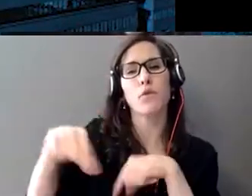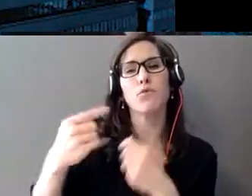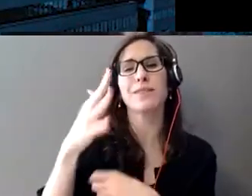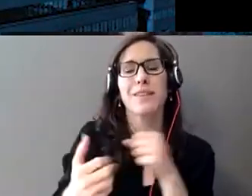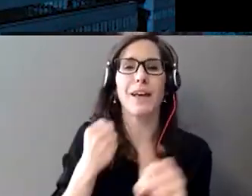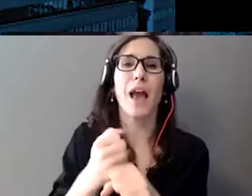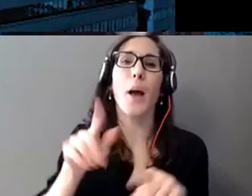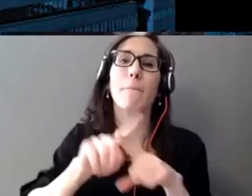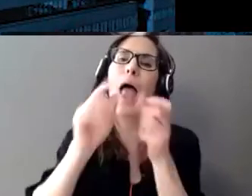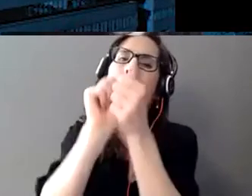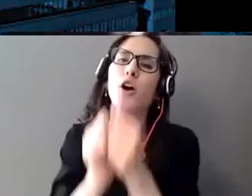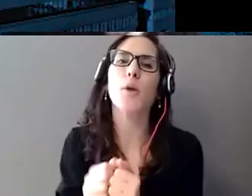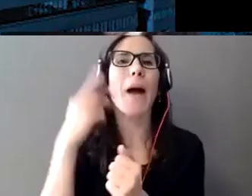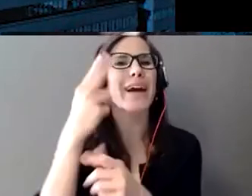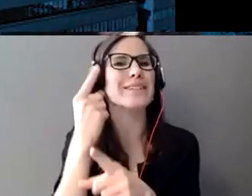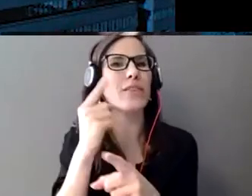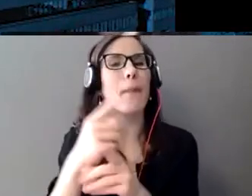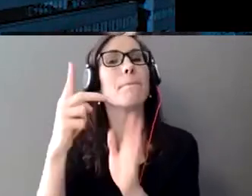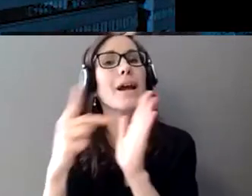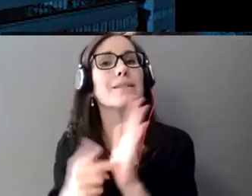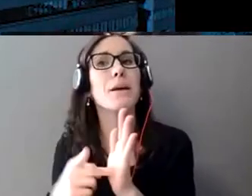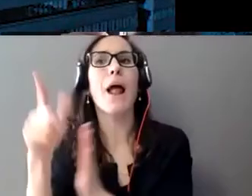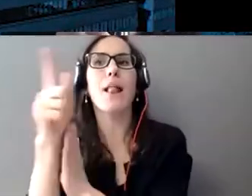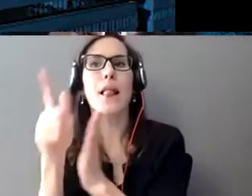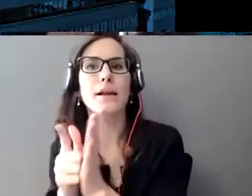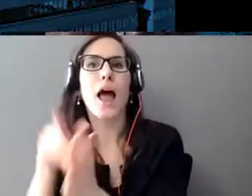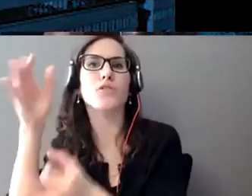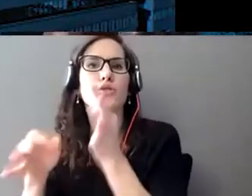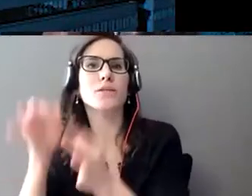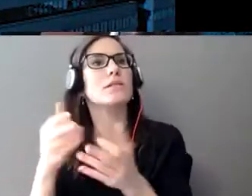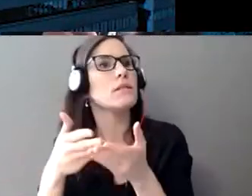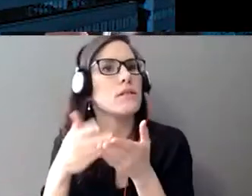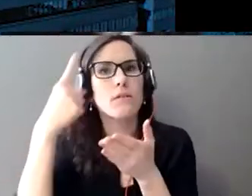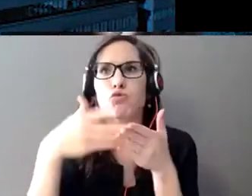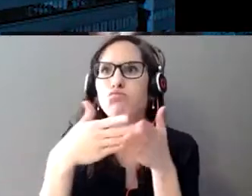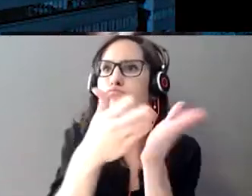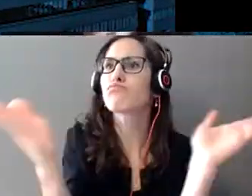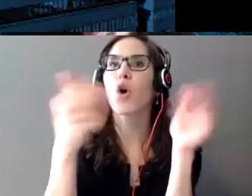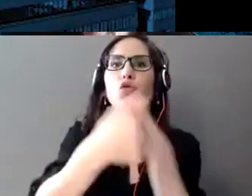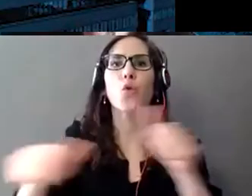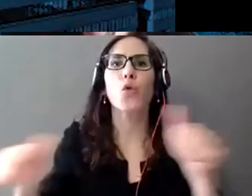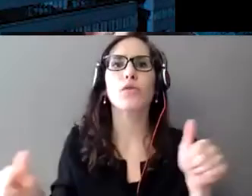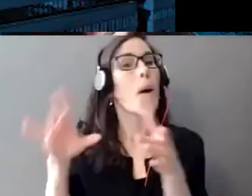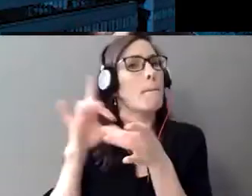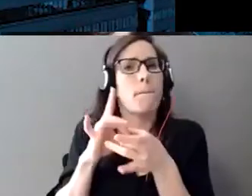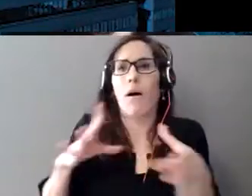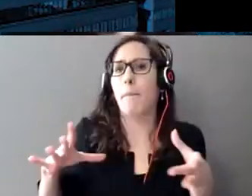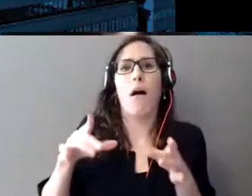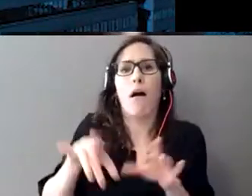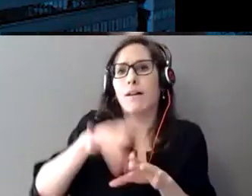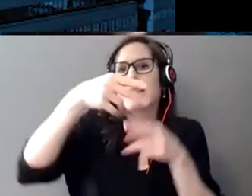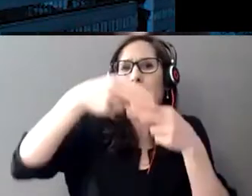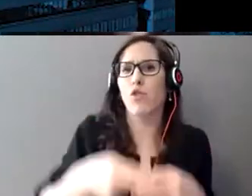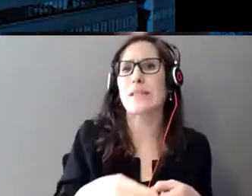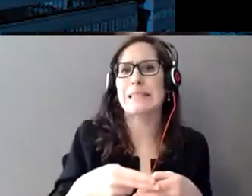légal qui s'offre à tous et toutes et pas sur un diagnostic mais sur une situation donc notre droit au Québec est beaucoup plus